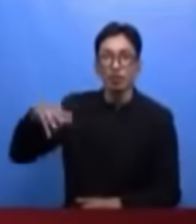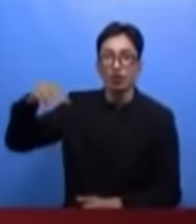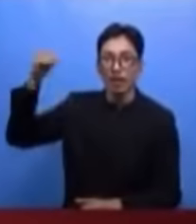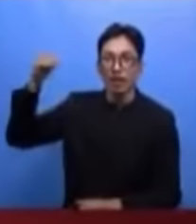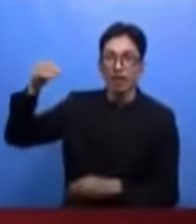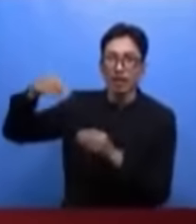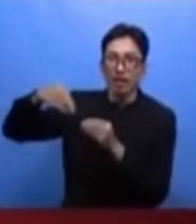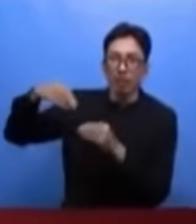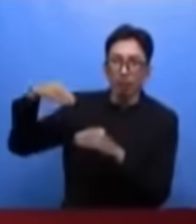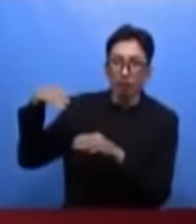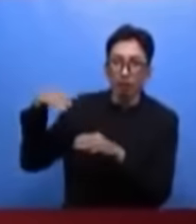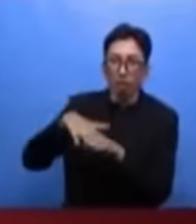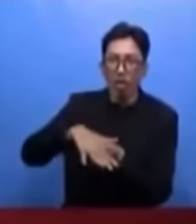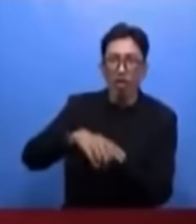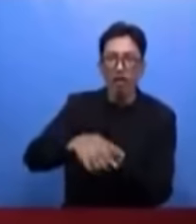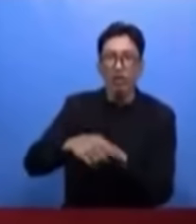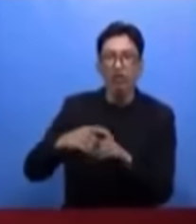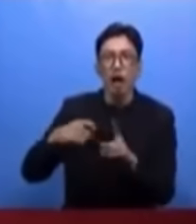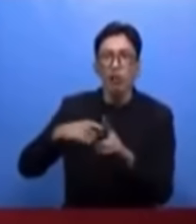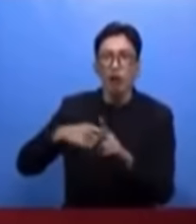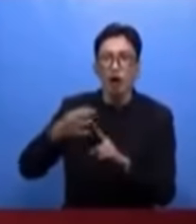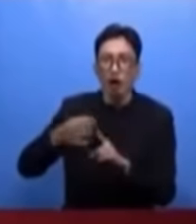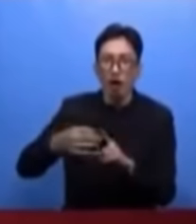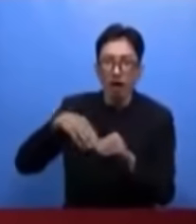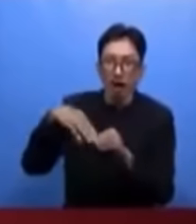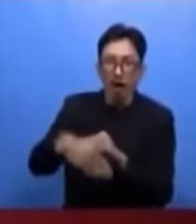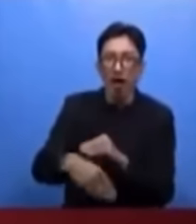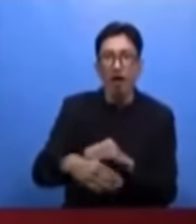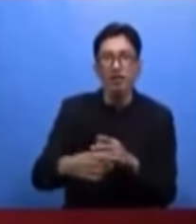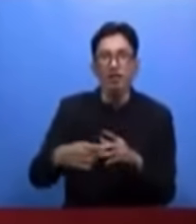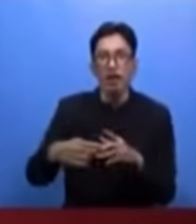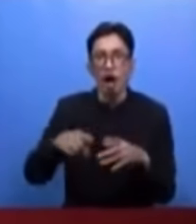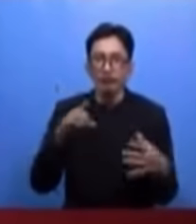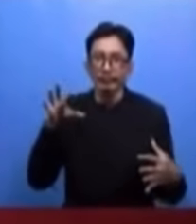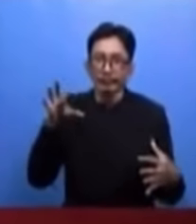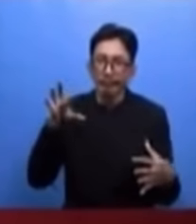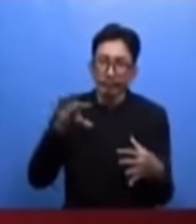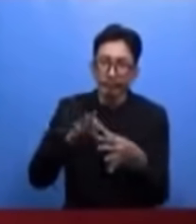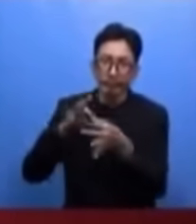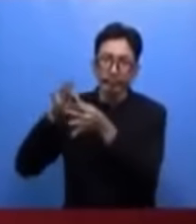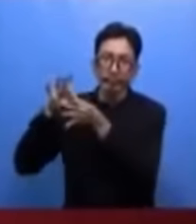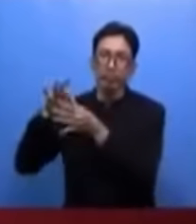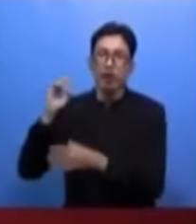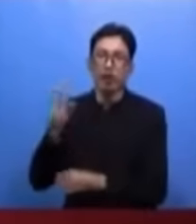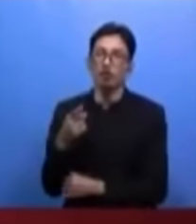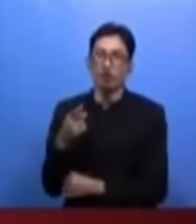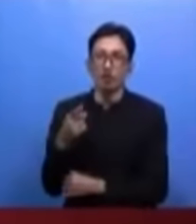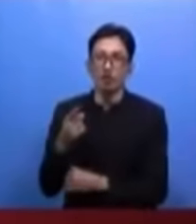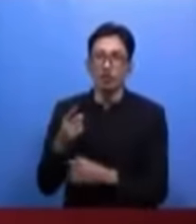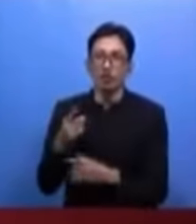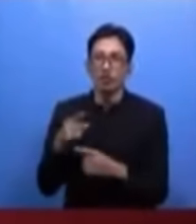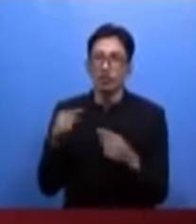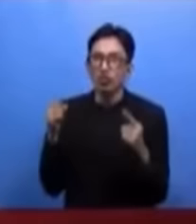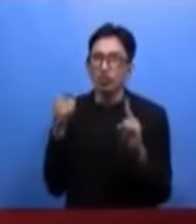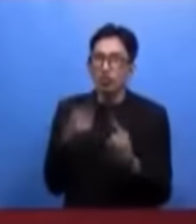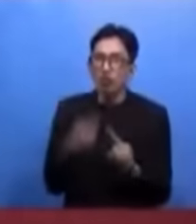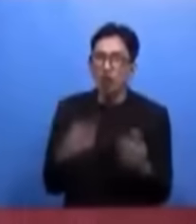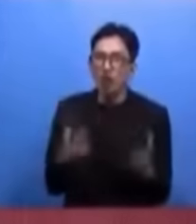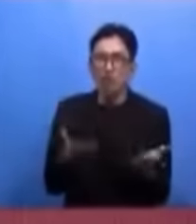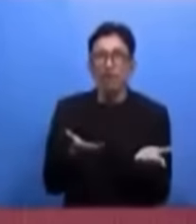kabupaten, kecamatan sampai ke tingkat desa, semuanya harus tegak lurus, yaitu adalah melayani rakyat